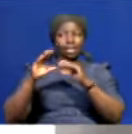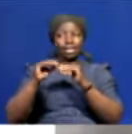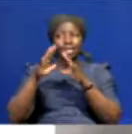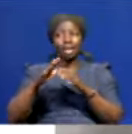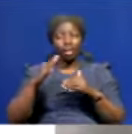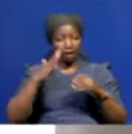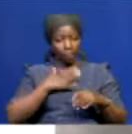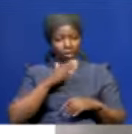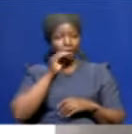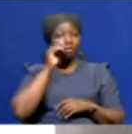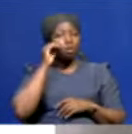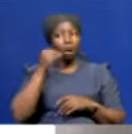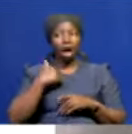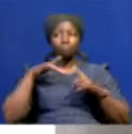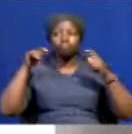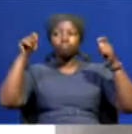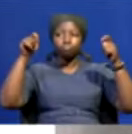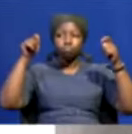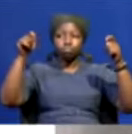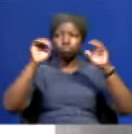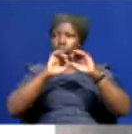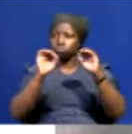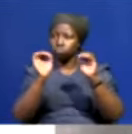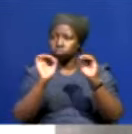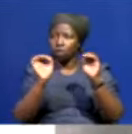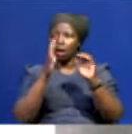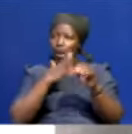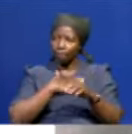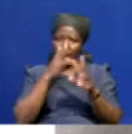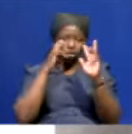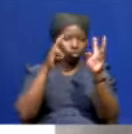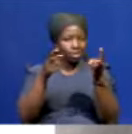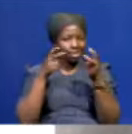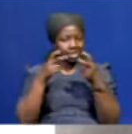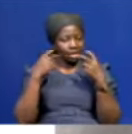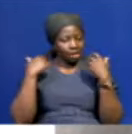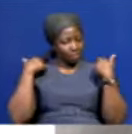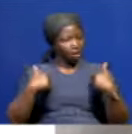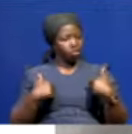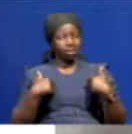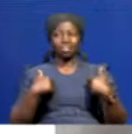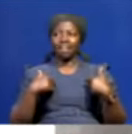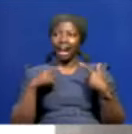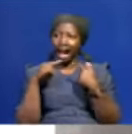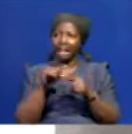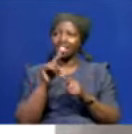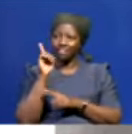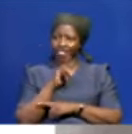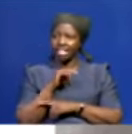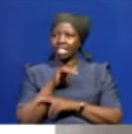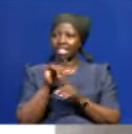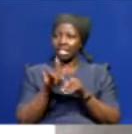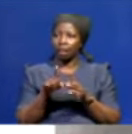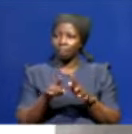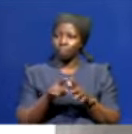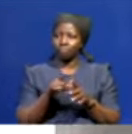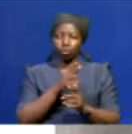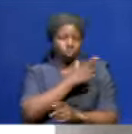kwangu ni kuona mimi bila nilivyo umia na nimetengenezwa.